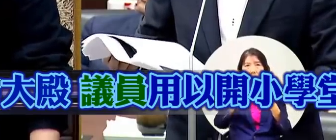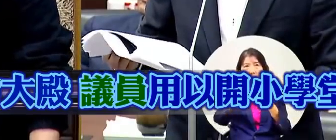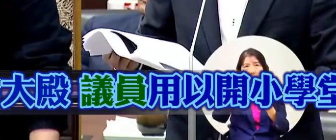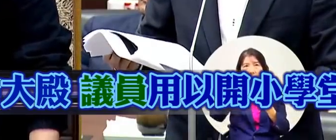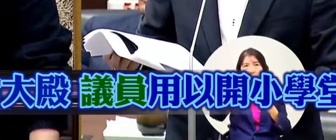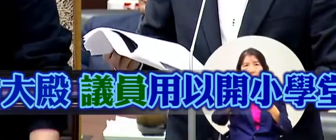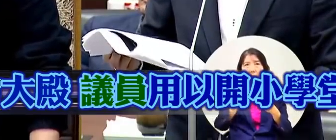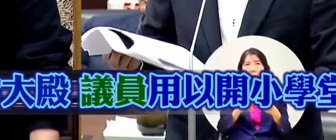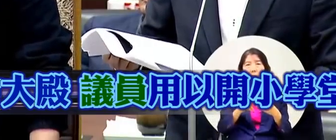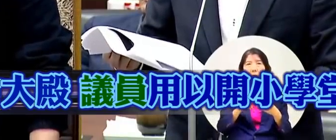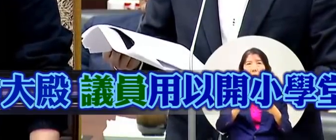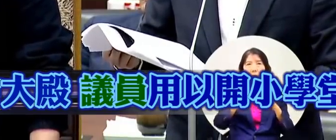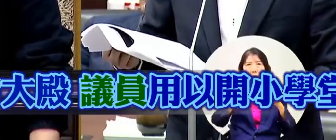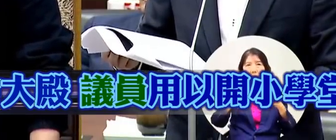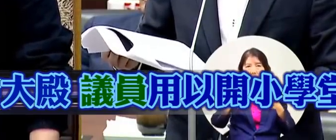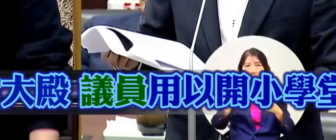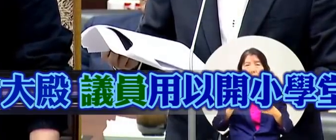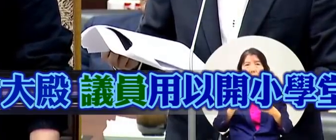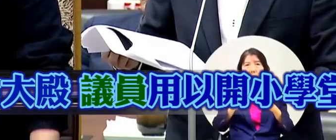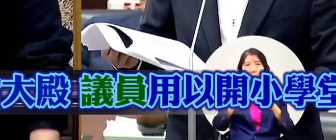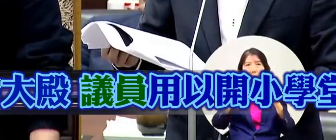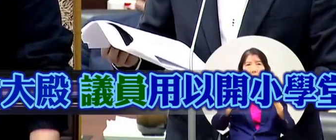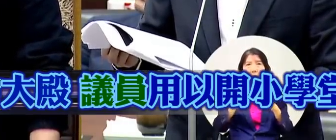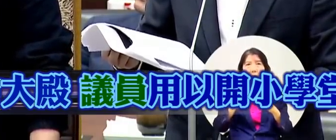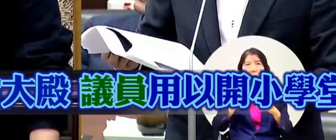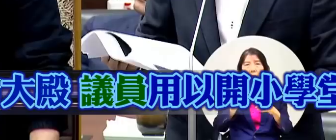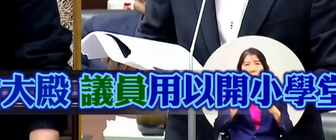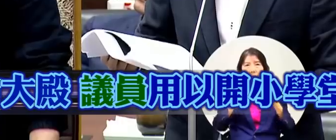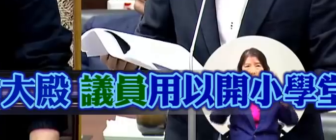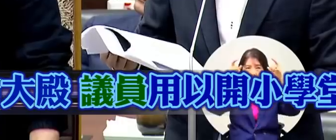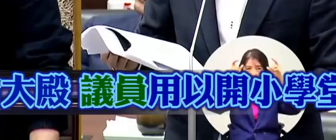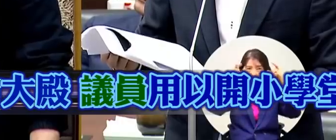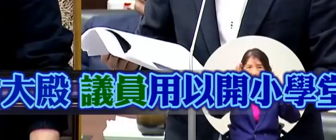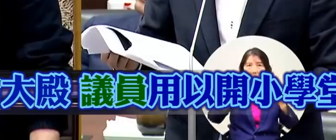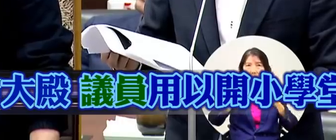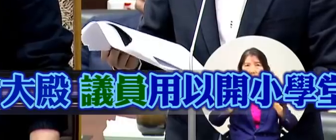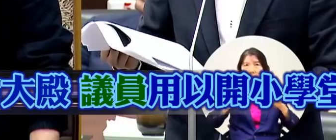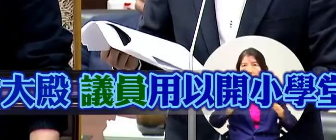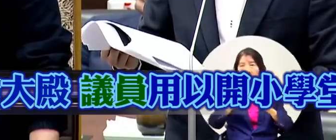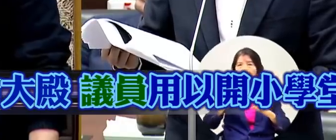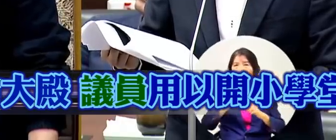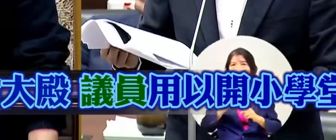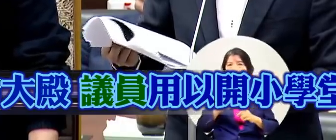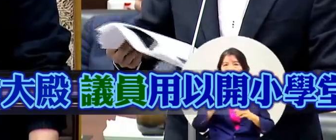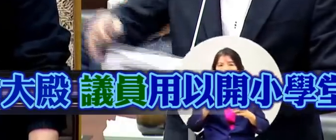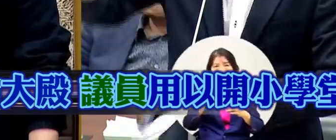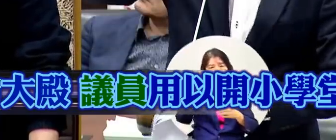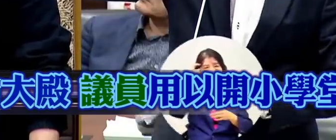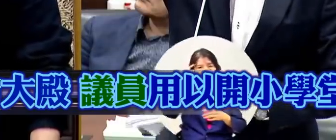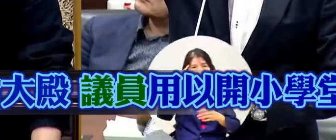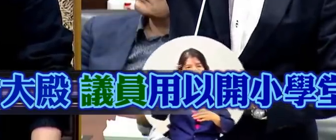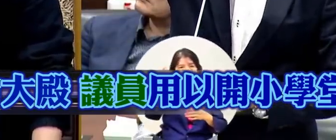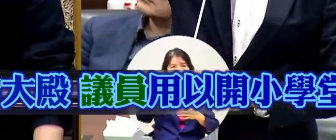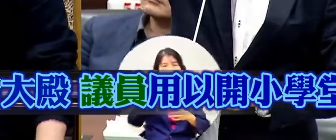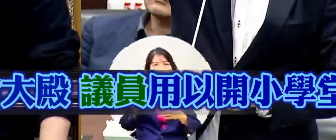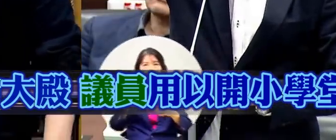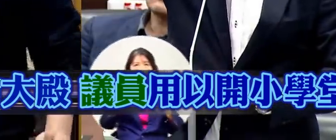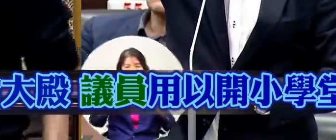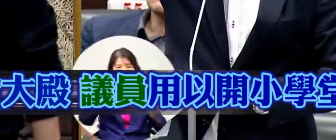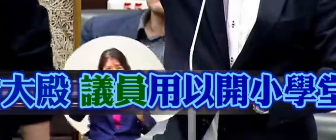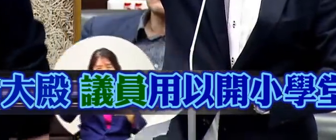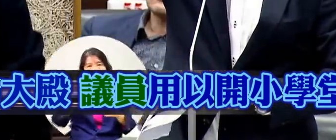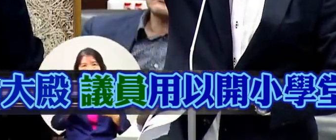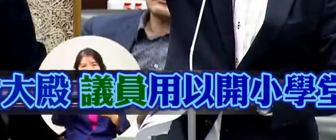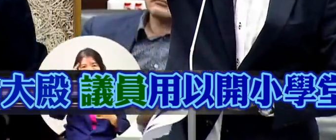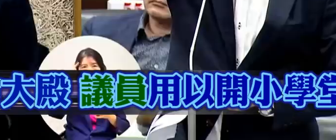的 A、B、C 选啊！大港就是港都啊，港都开唱啊， 大港对大海开唱，它有定义啦。 大港就是港口很大。 那个局长，